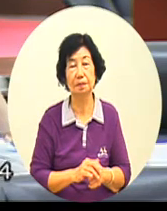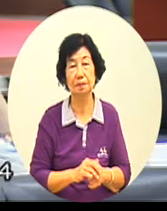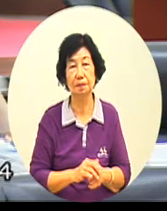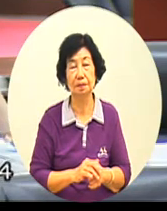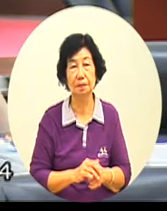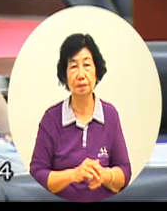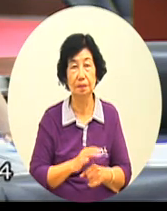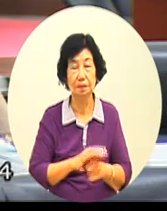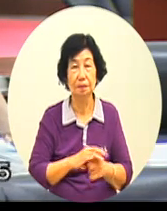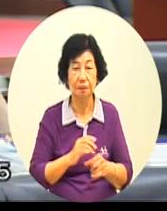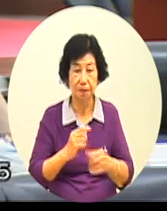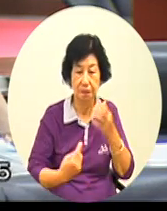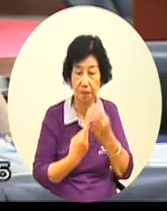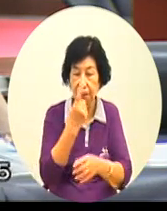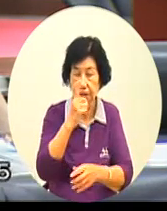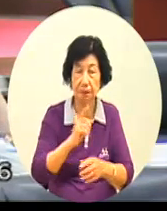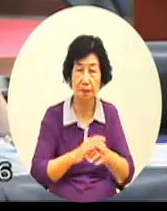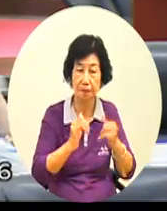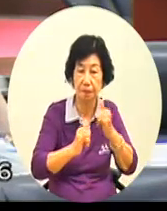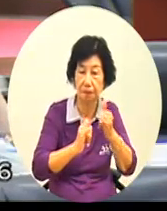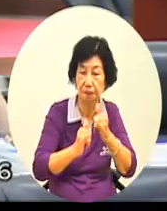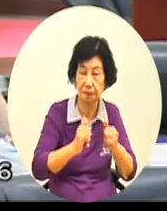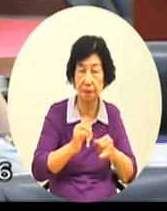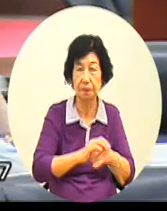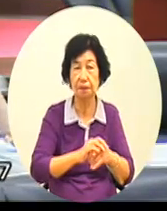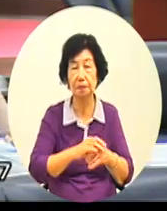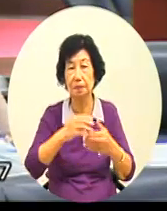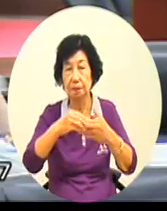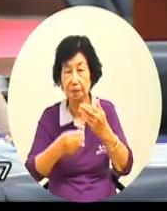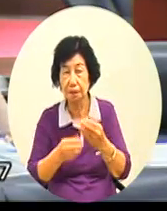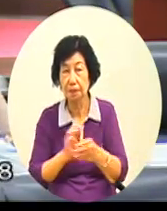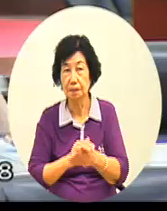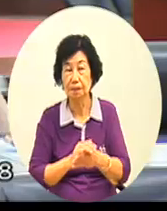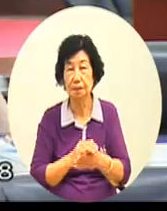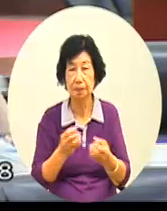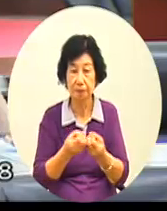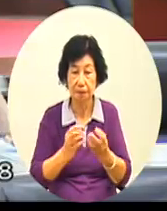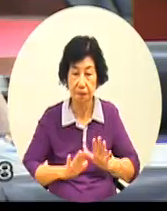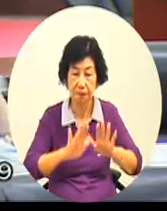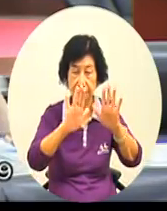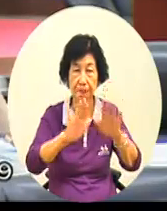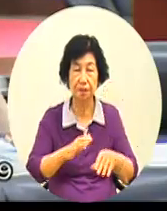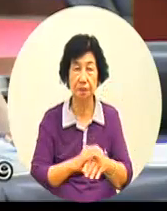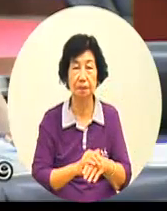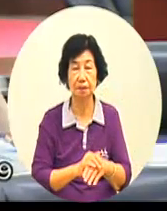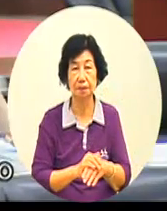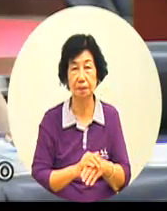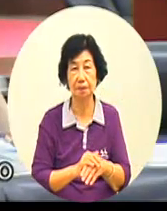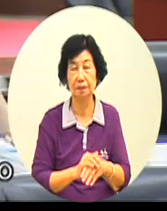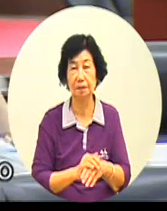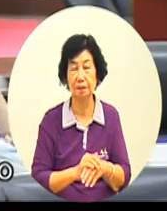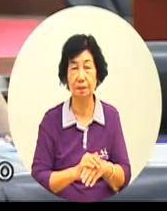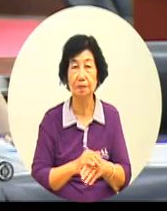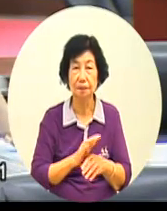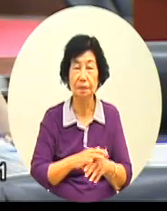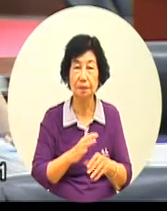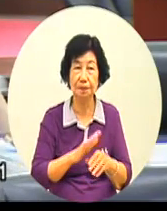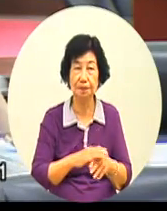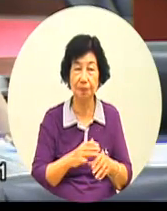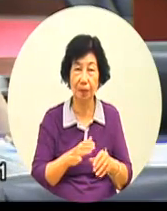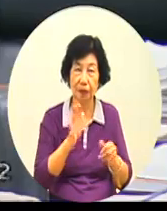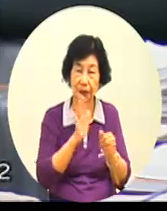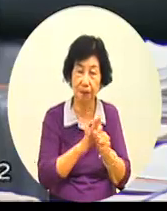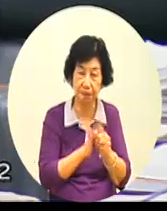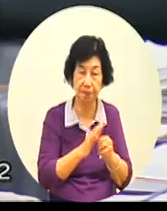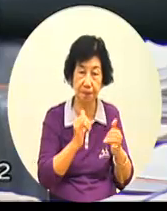的社会力其实你如果好好的去发展，它会是社会里头很重要的中坚力量。那